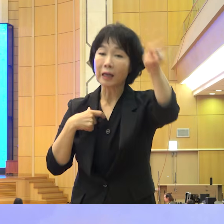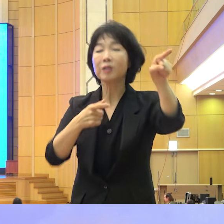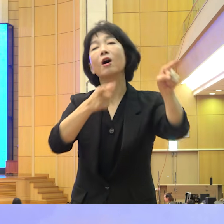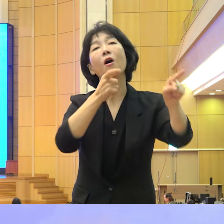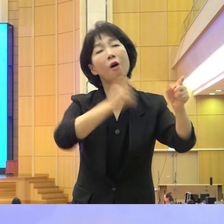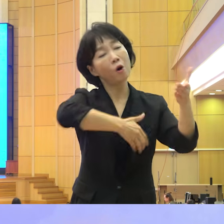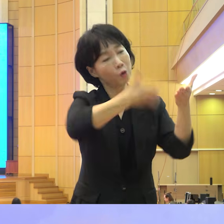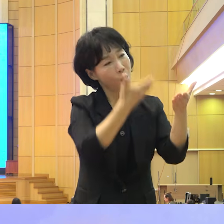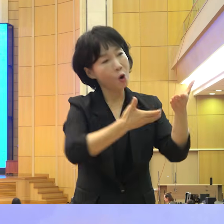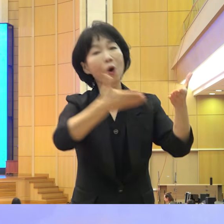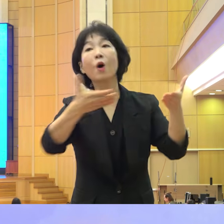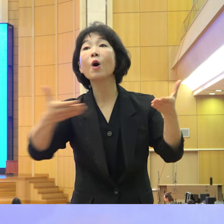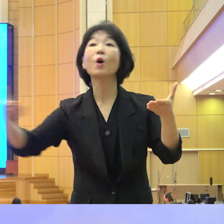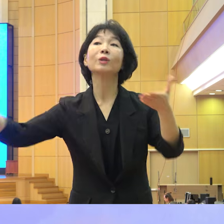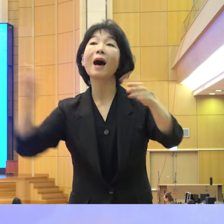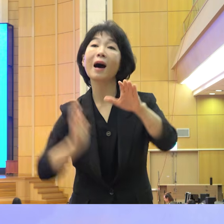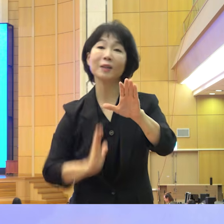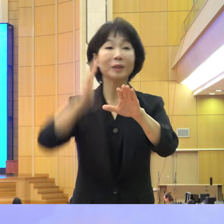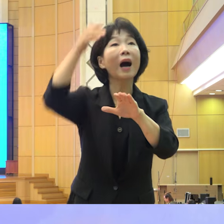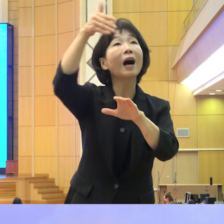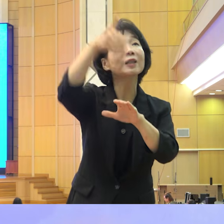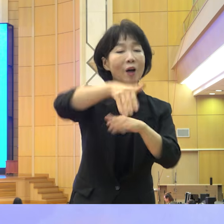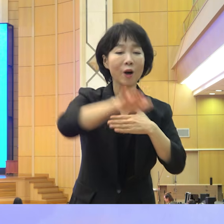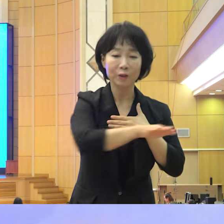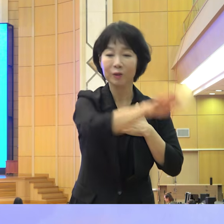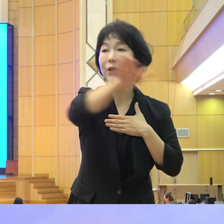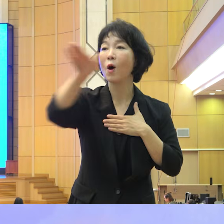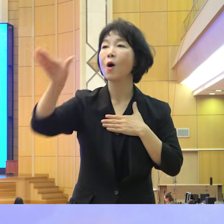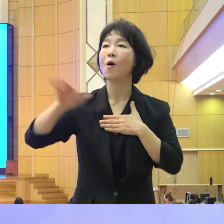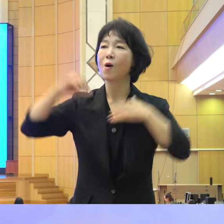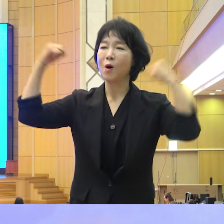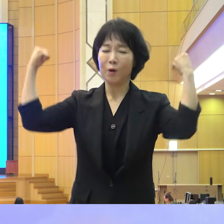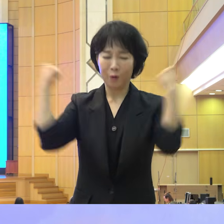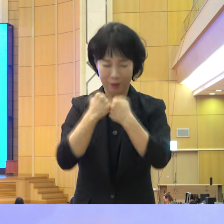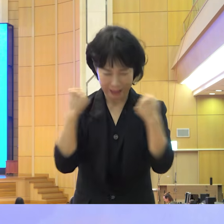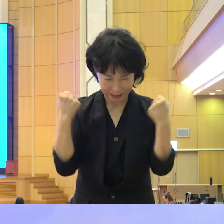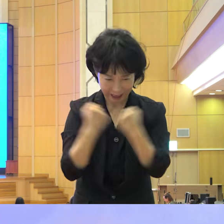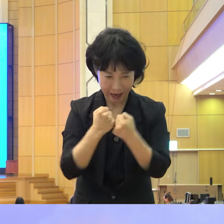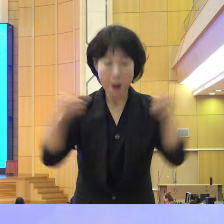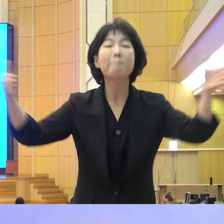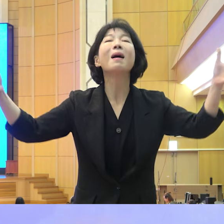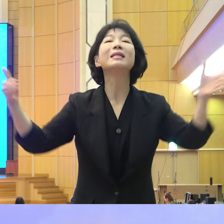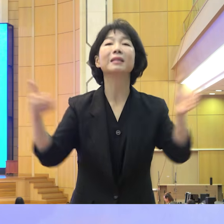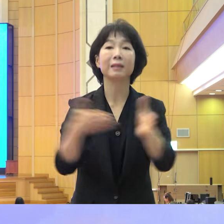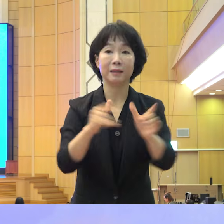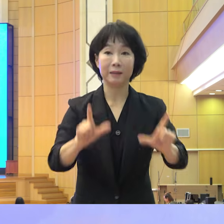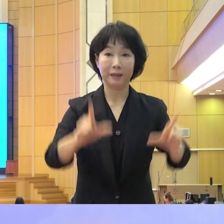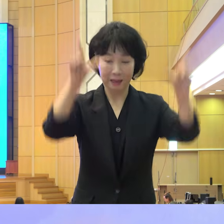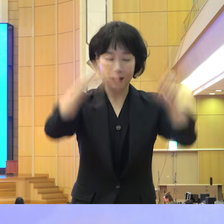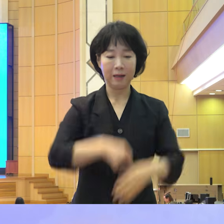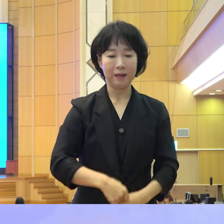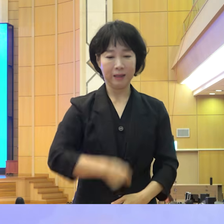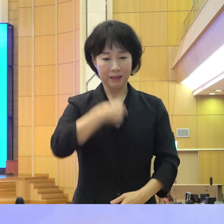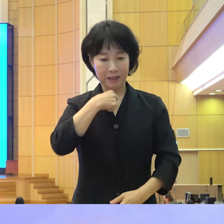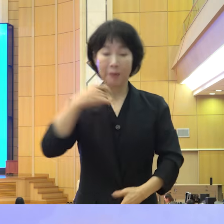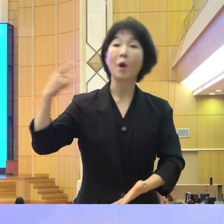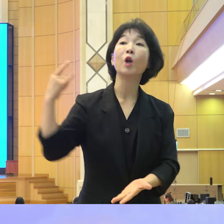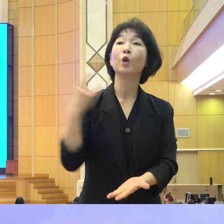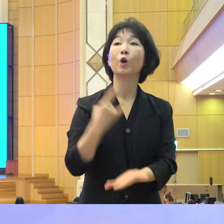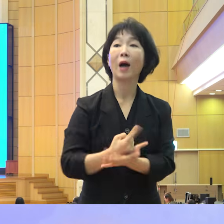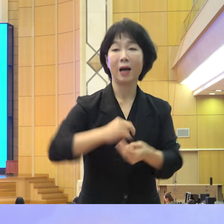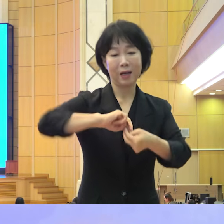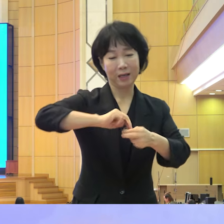받으리. 저 요단 강 건너 우리 싸움 마치는 날